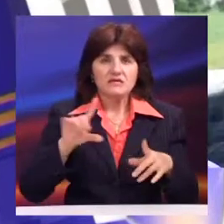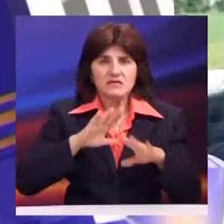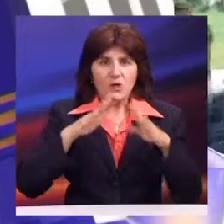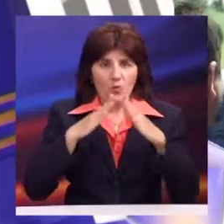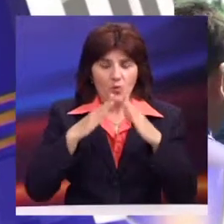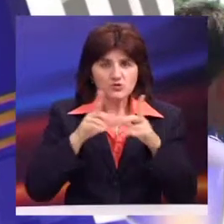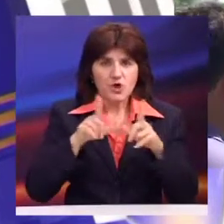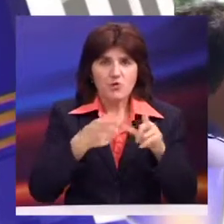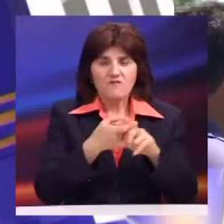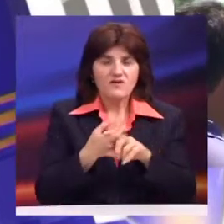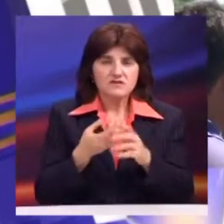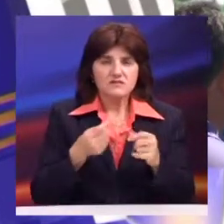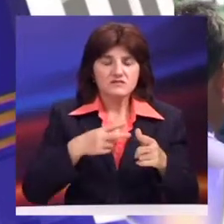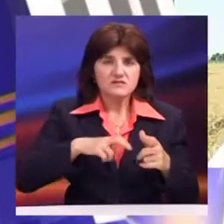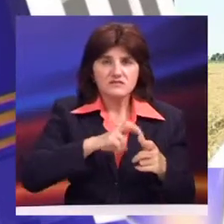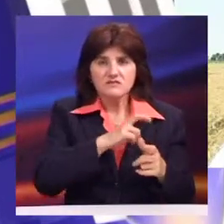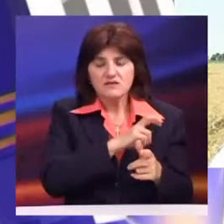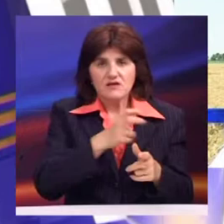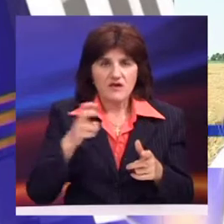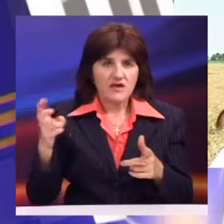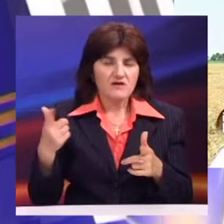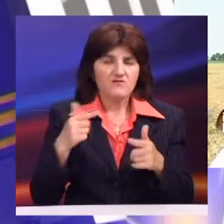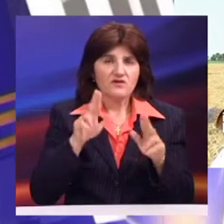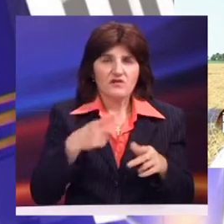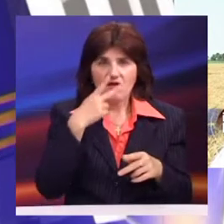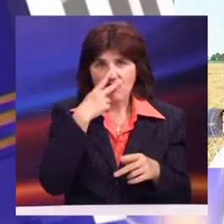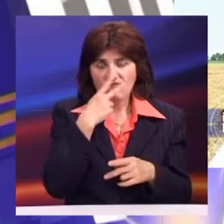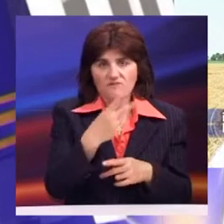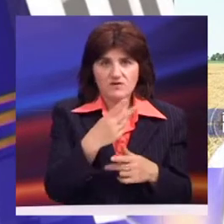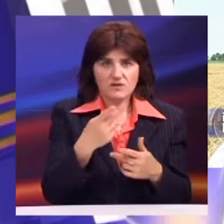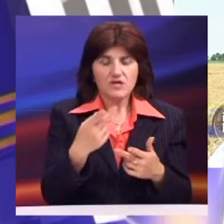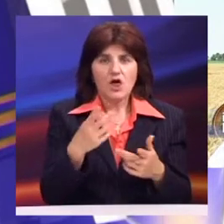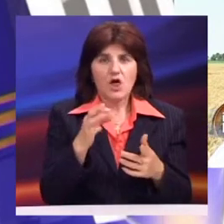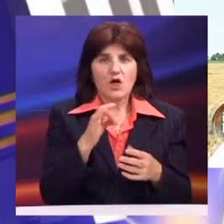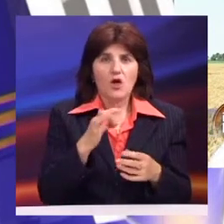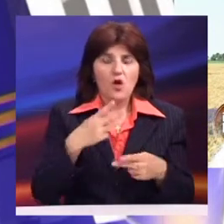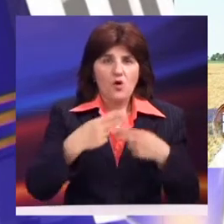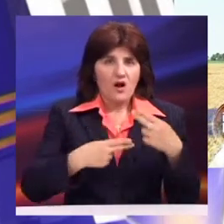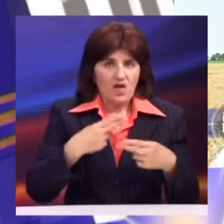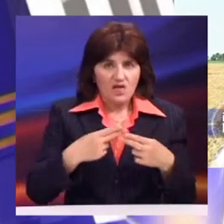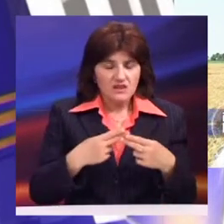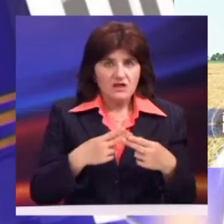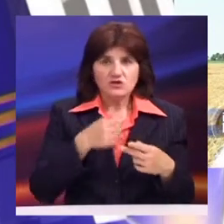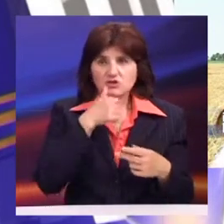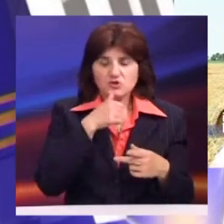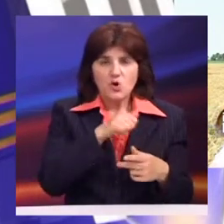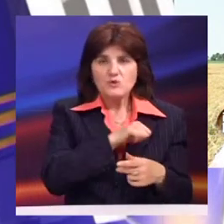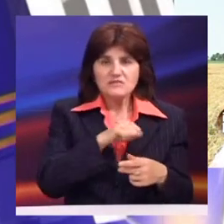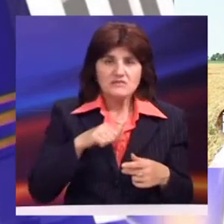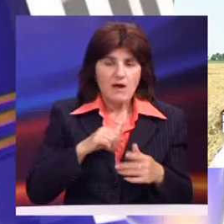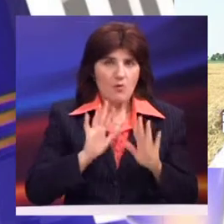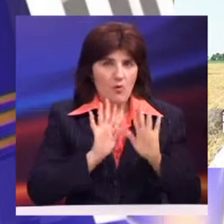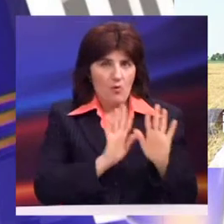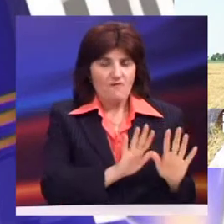oblasti poljoprivrede. Ovdje se vidi jedan stvarno dobar reprezentativan ogled, što je vrlo važno, jer samo